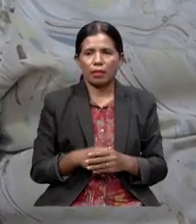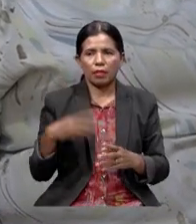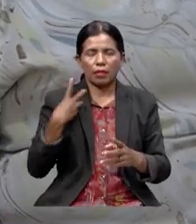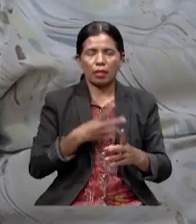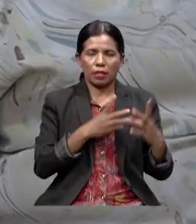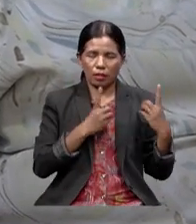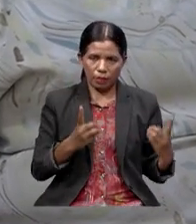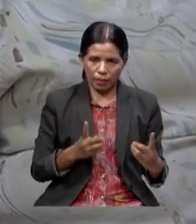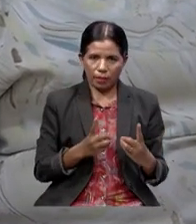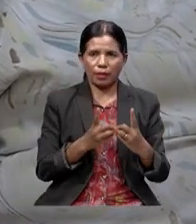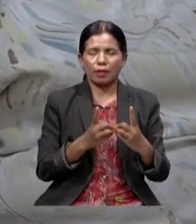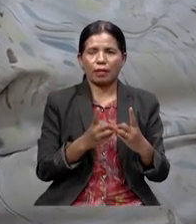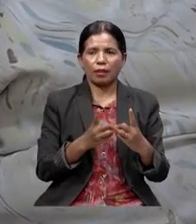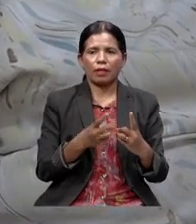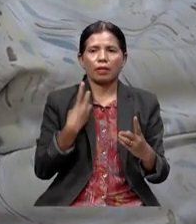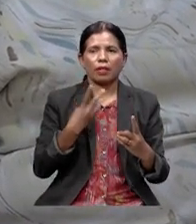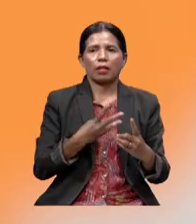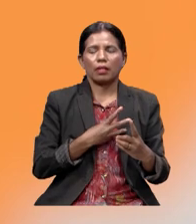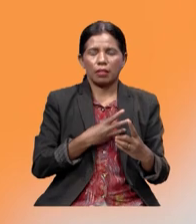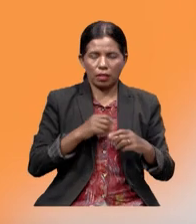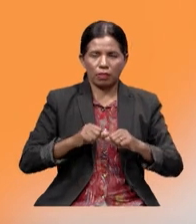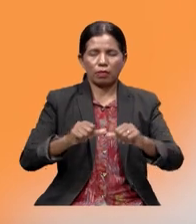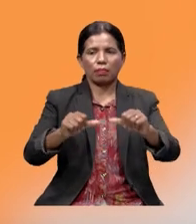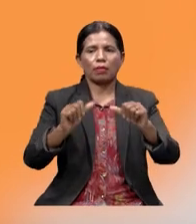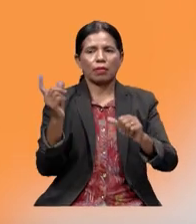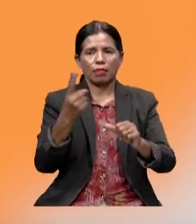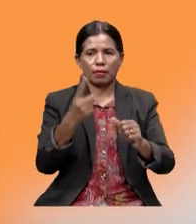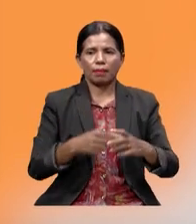domine, ita hakik bana fatin.